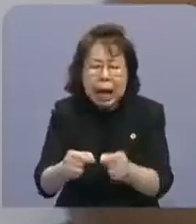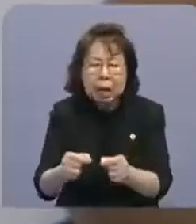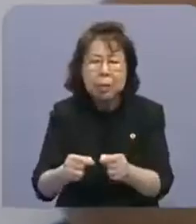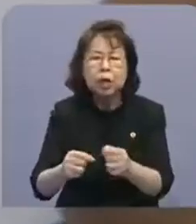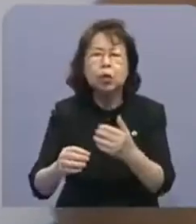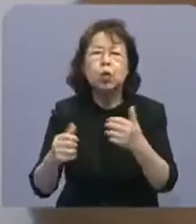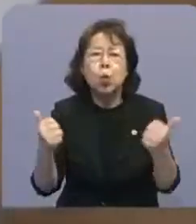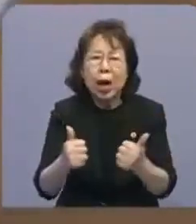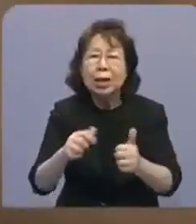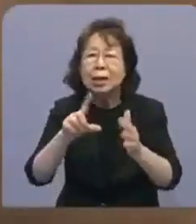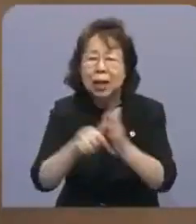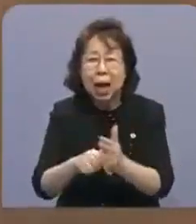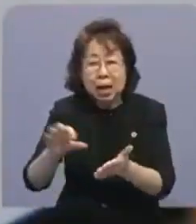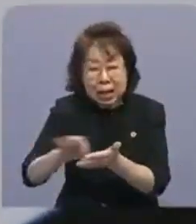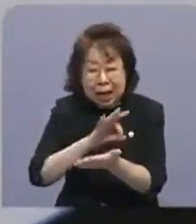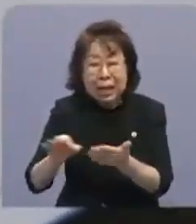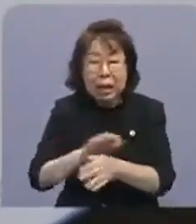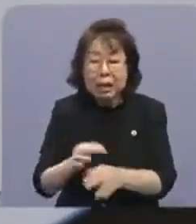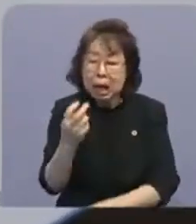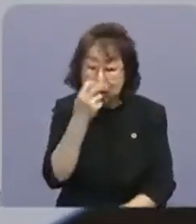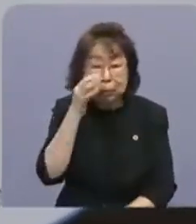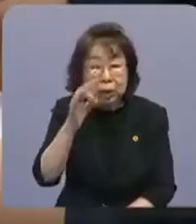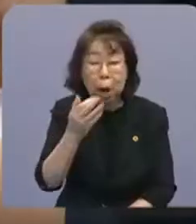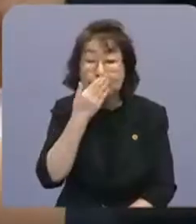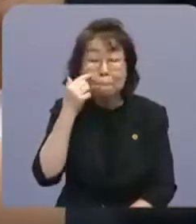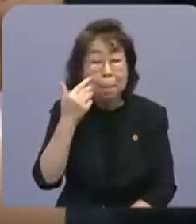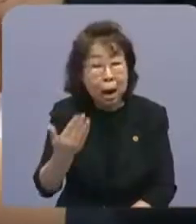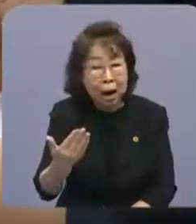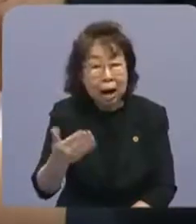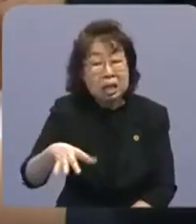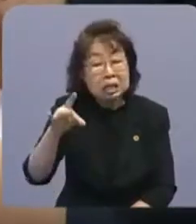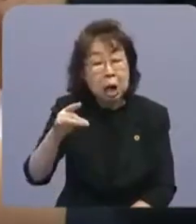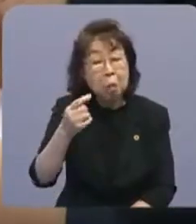기간 안에 예산안을 제대로 검증할지